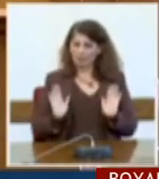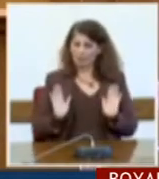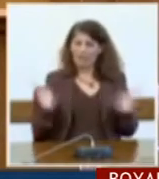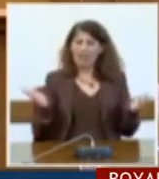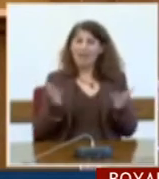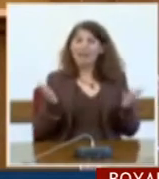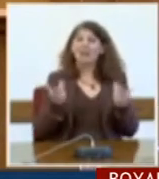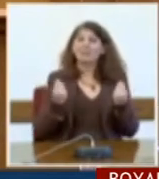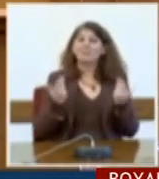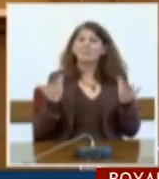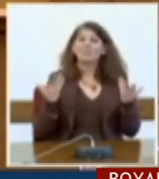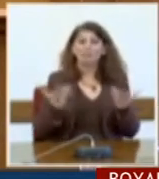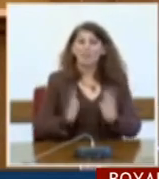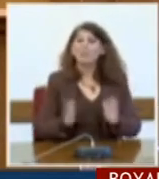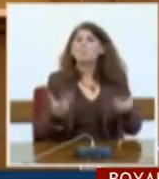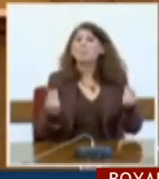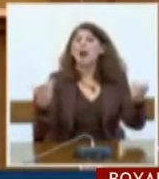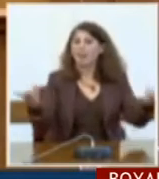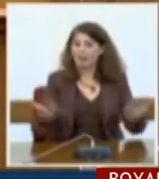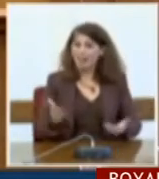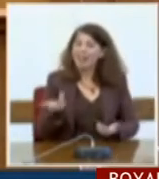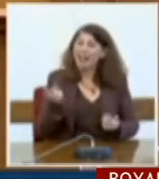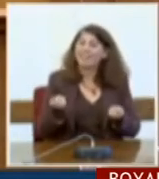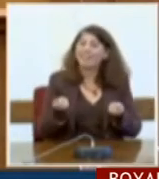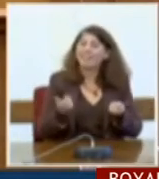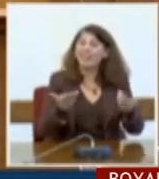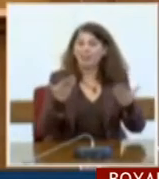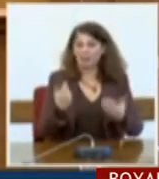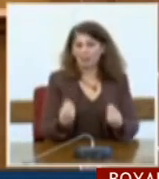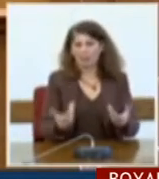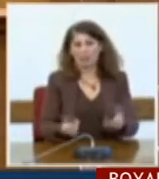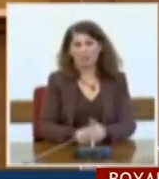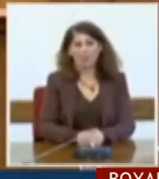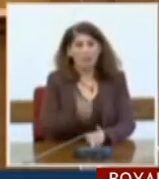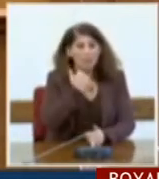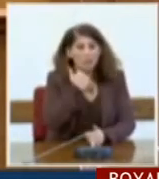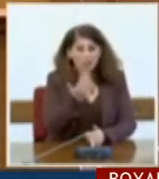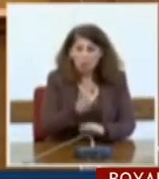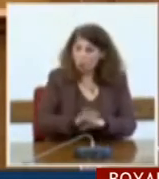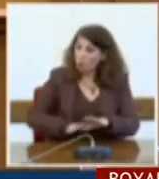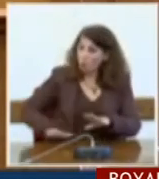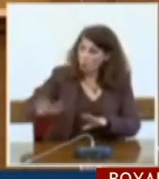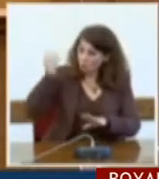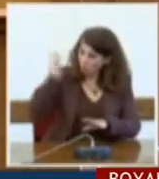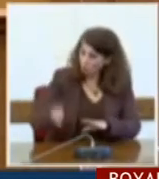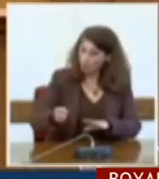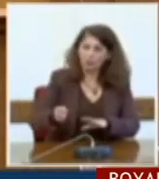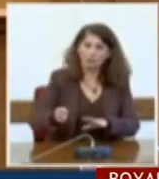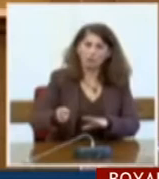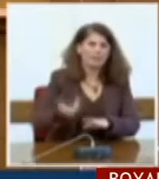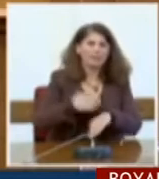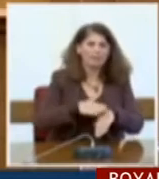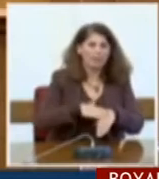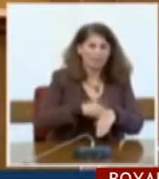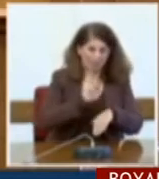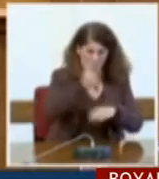εδώ. Κάτι δεν κάνετε καλά. Δεν μπορεί να είμαστε πάντα οι χειρότεροι και να φταίει ο κακός μας ο καιρός.